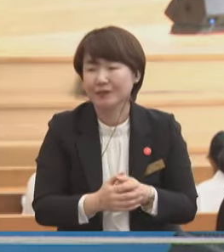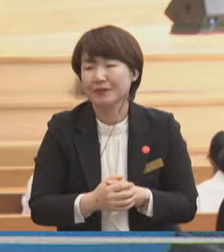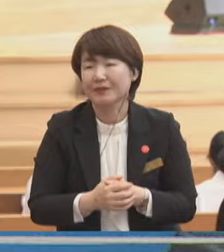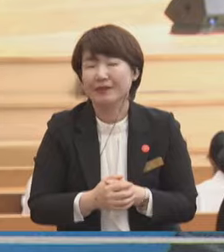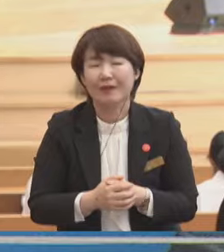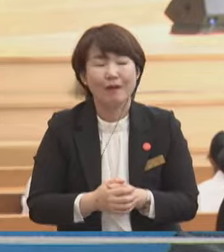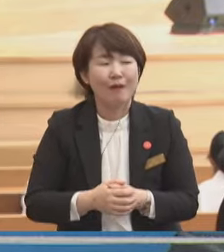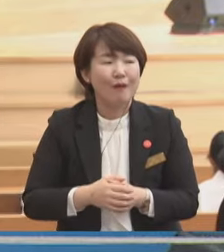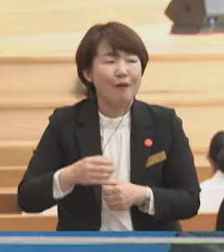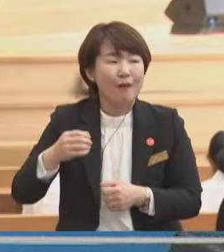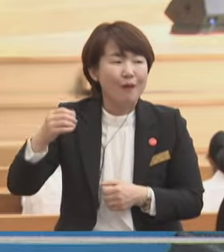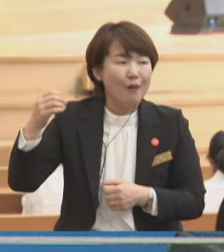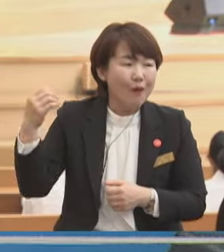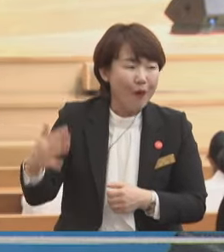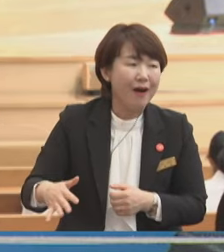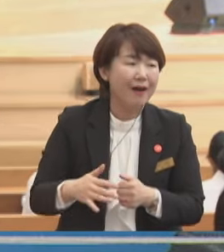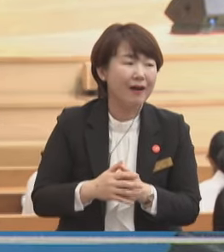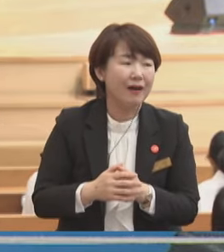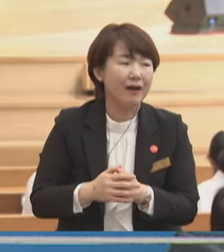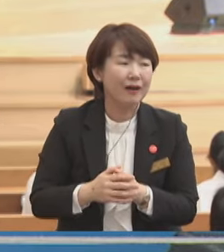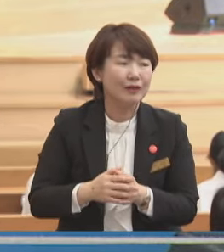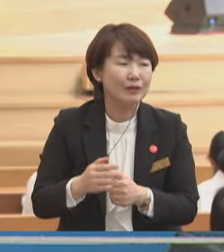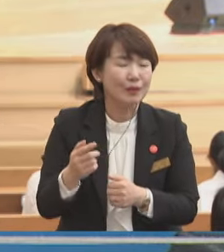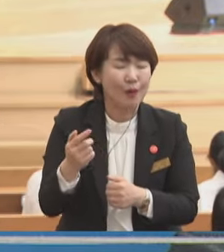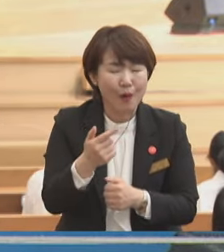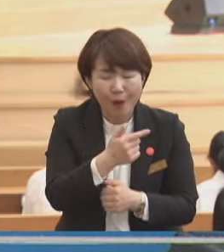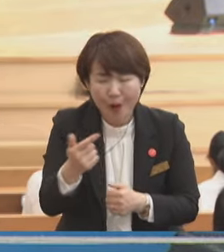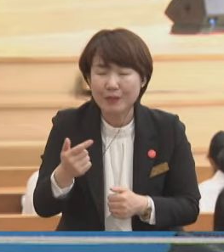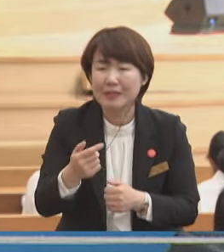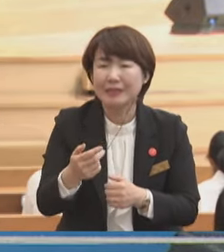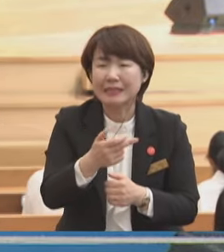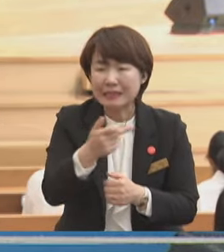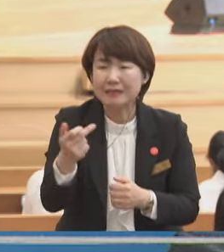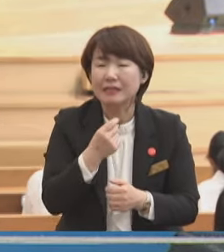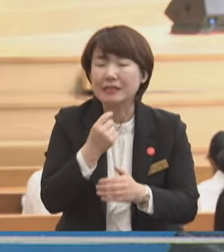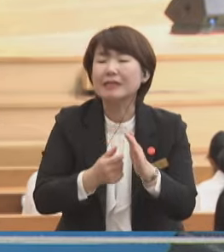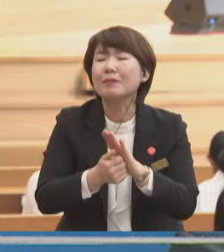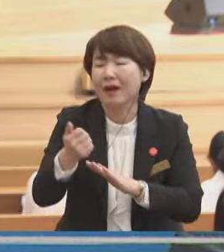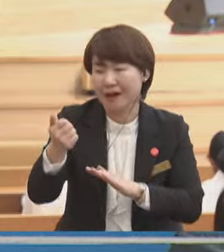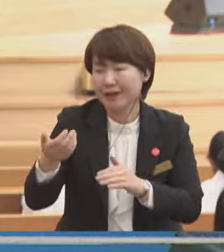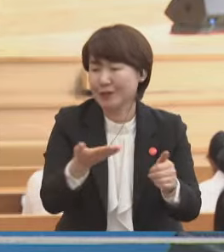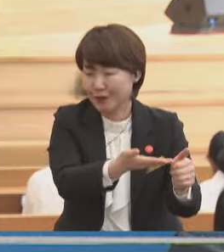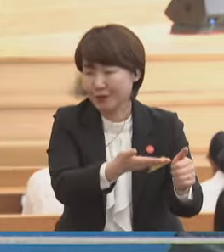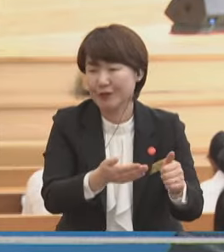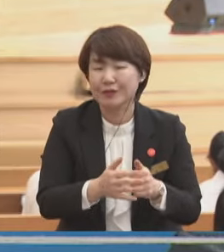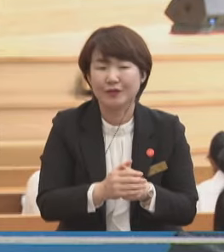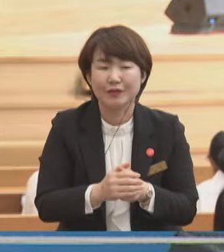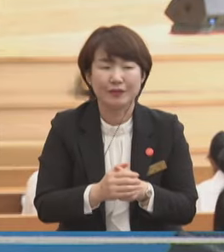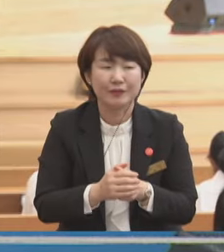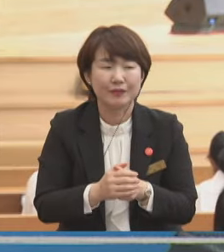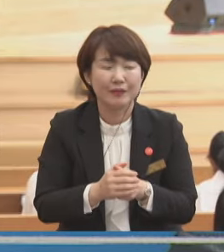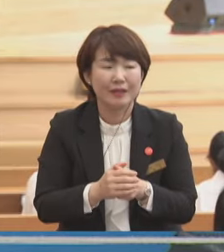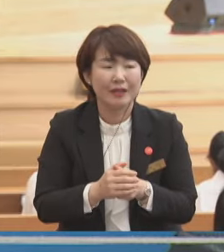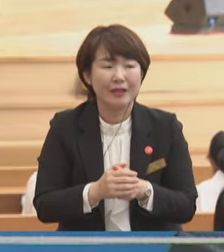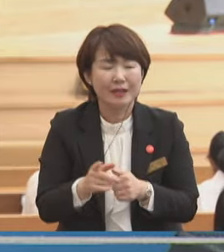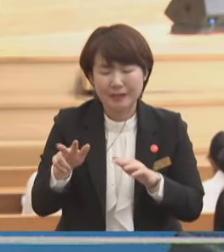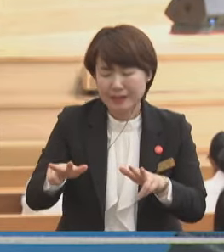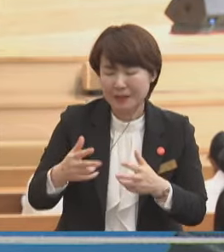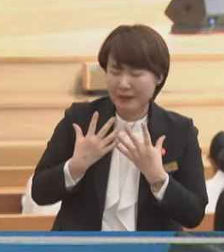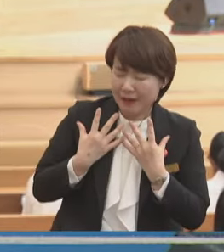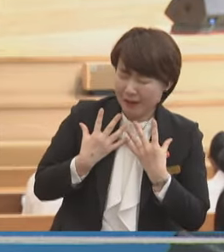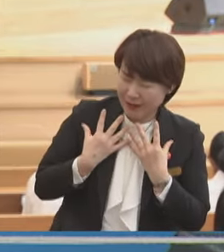와 이런 희망이 어디 있어요 이런 경요 어디 있어요 그죠 낙담 가운데